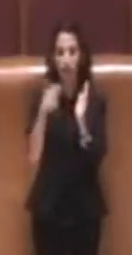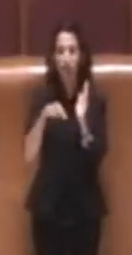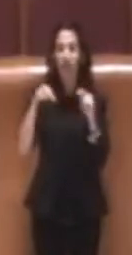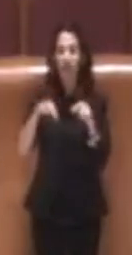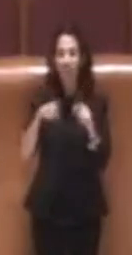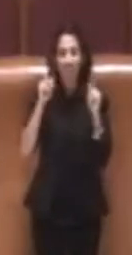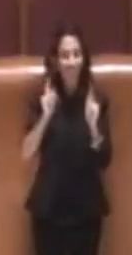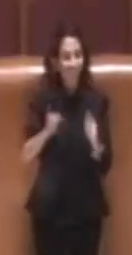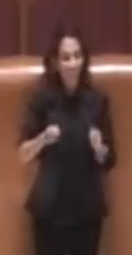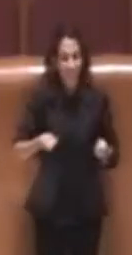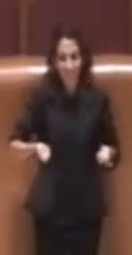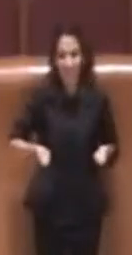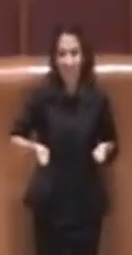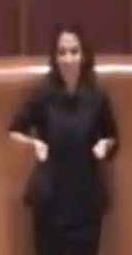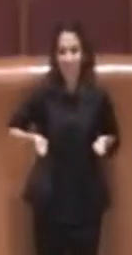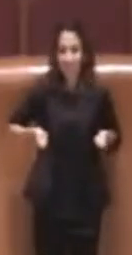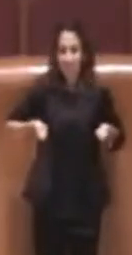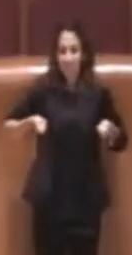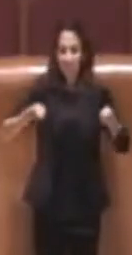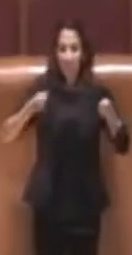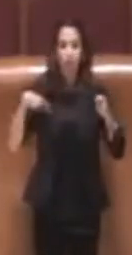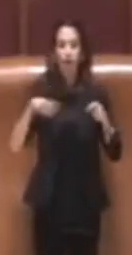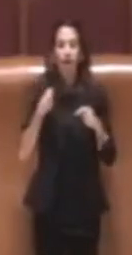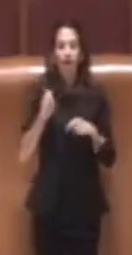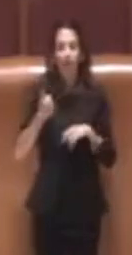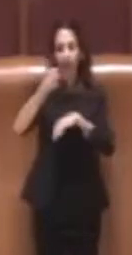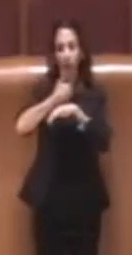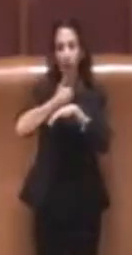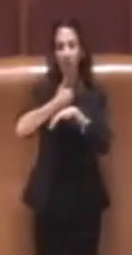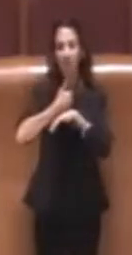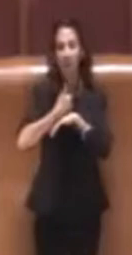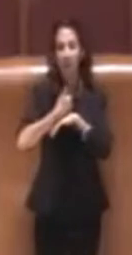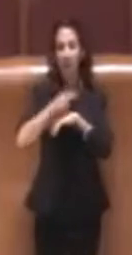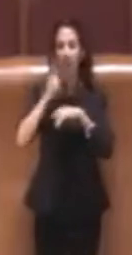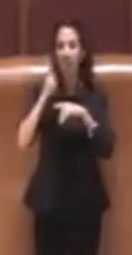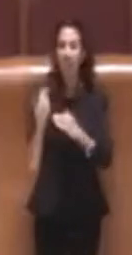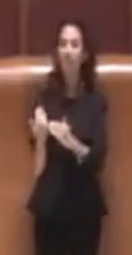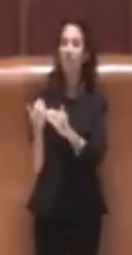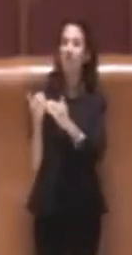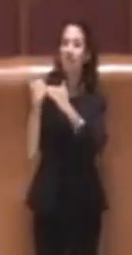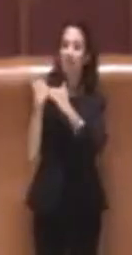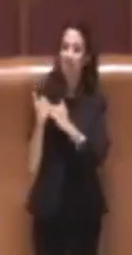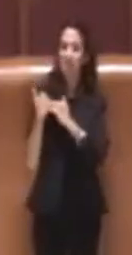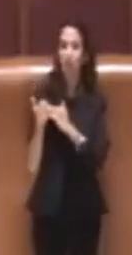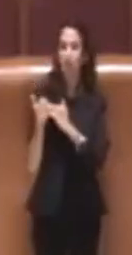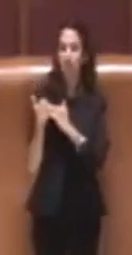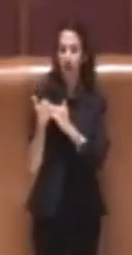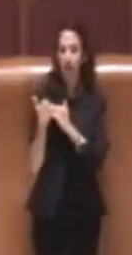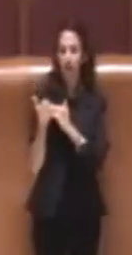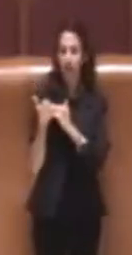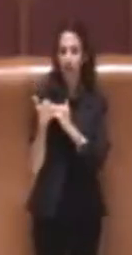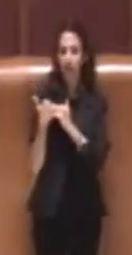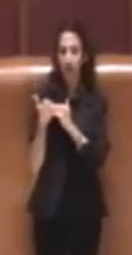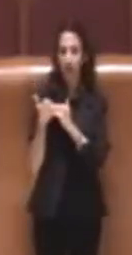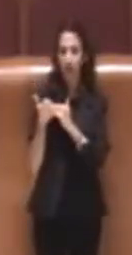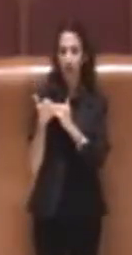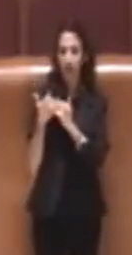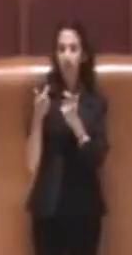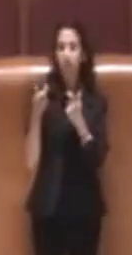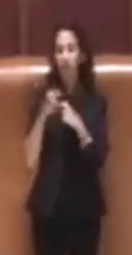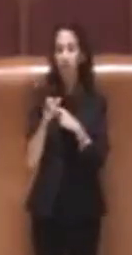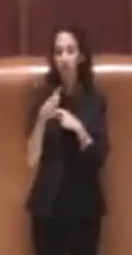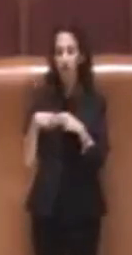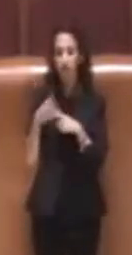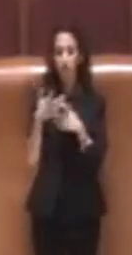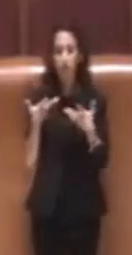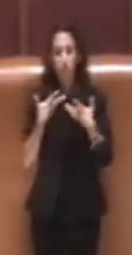il tiro e siamo la capitale e dobbiamo assumerci la responsabilità, visto che abbiamo